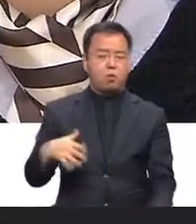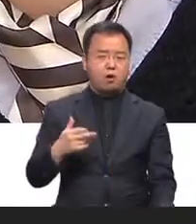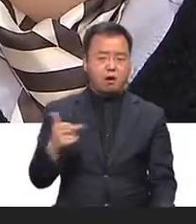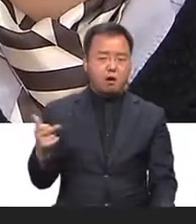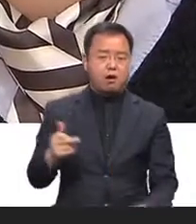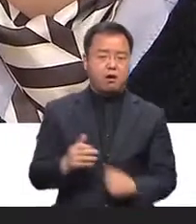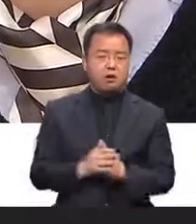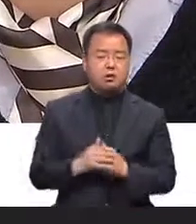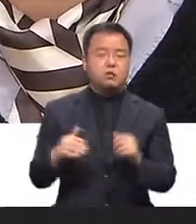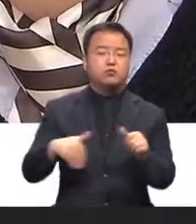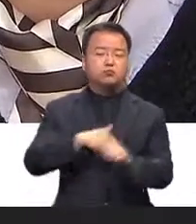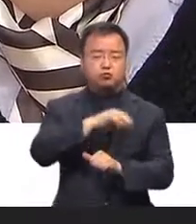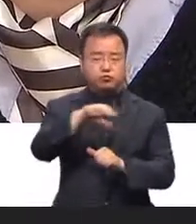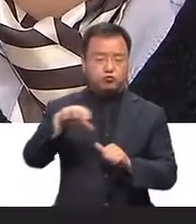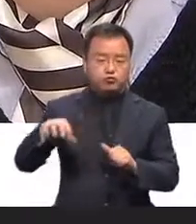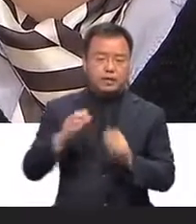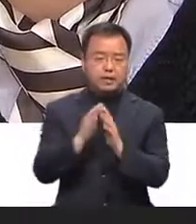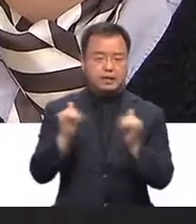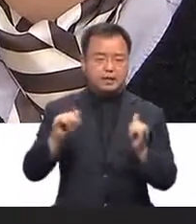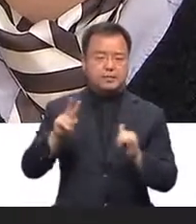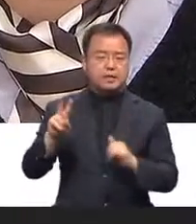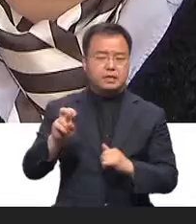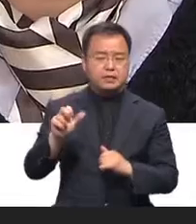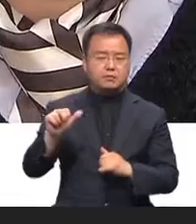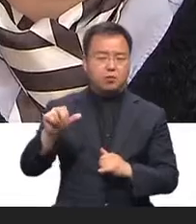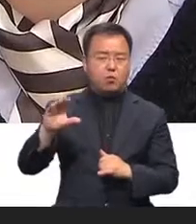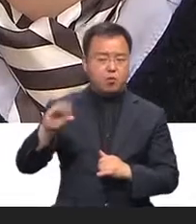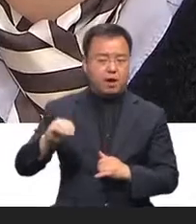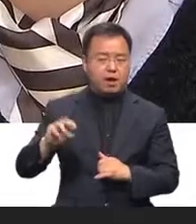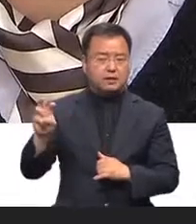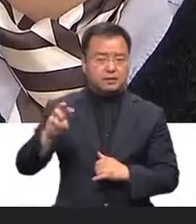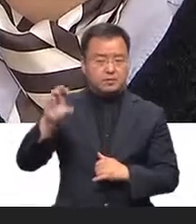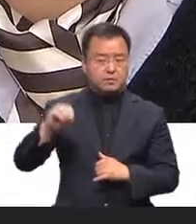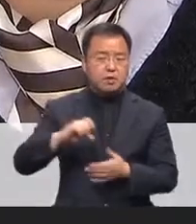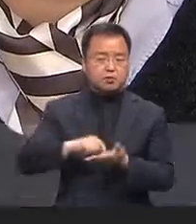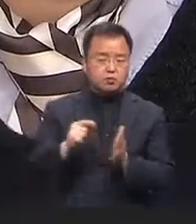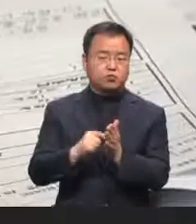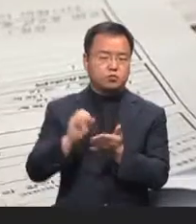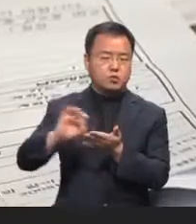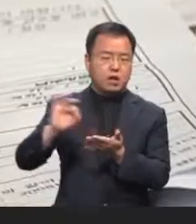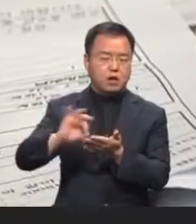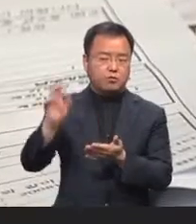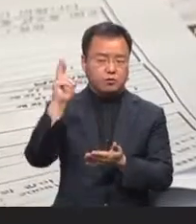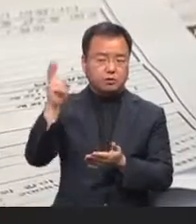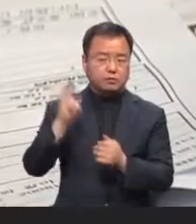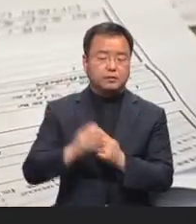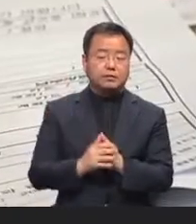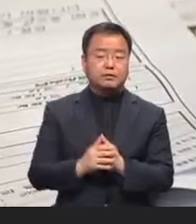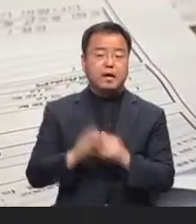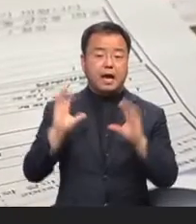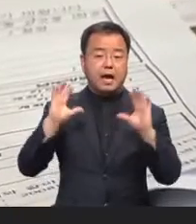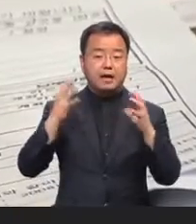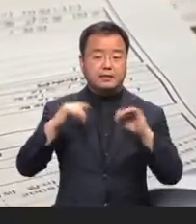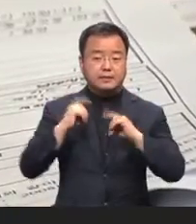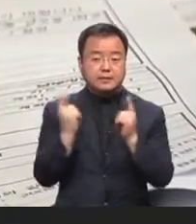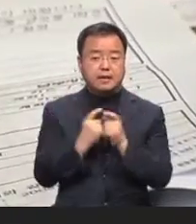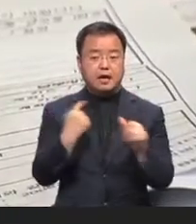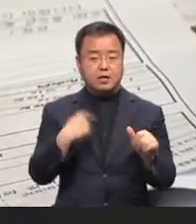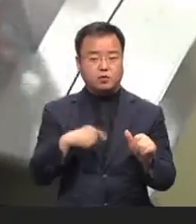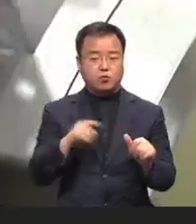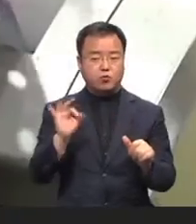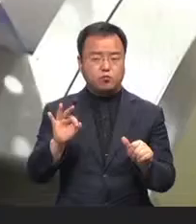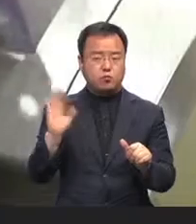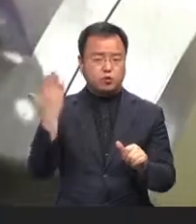사람들 보면 한우 15 맘은 30만원정도 식음 지출하는 것 영예와 사교육비는 가장 최근